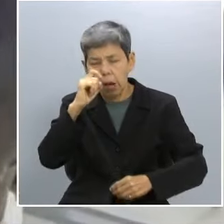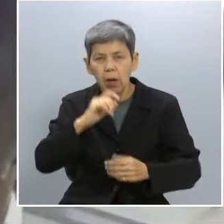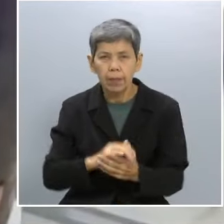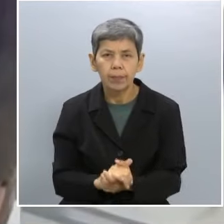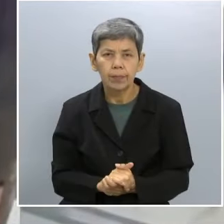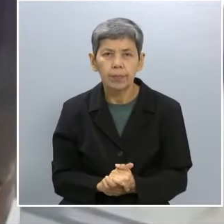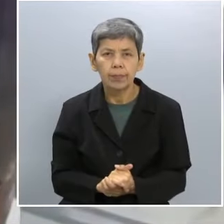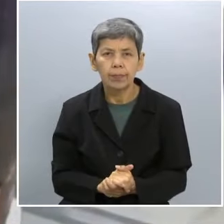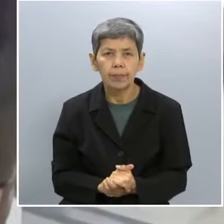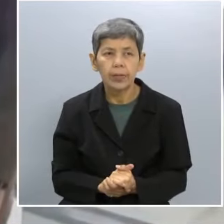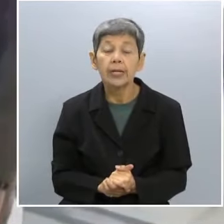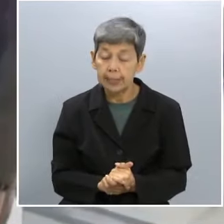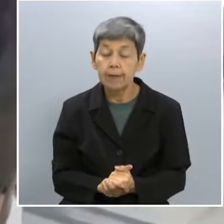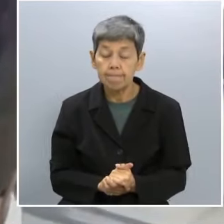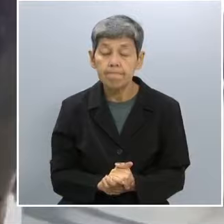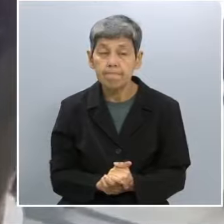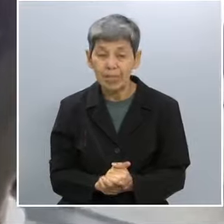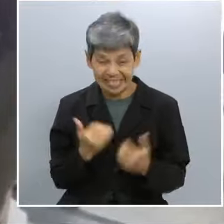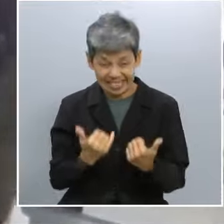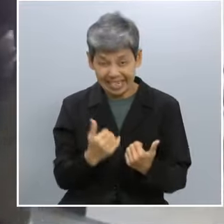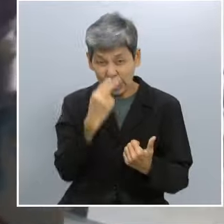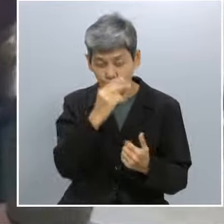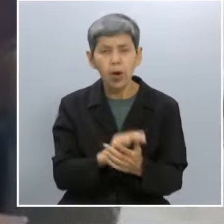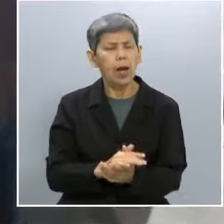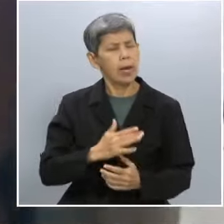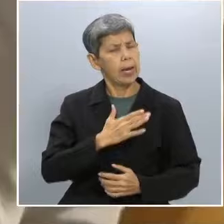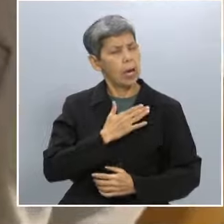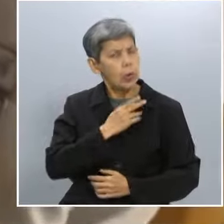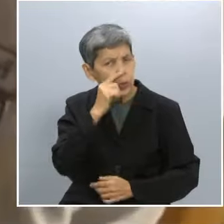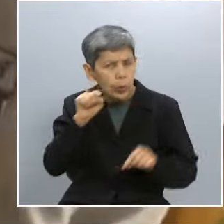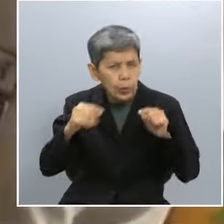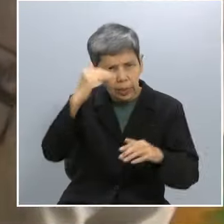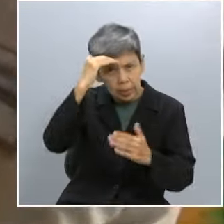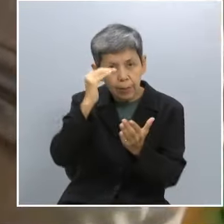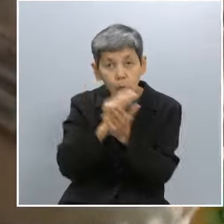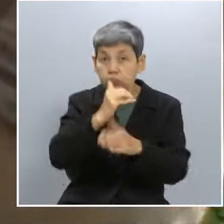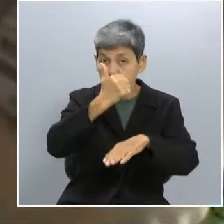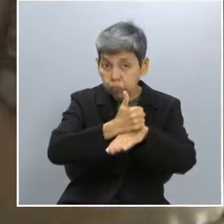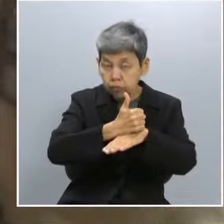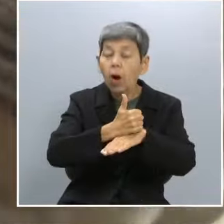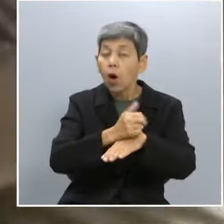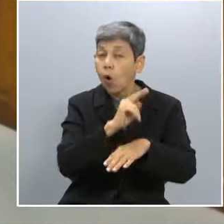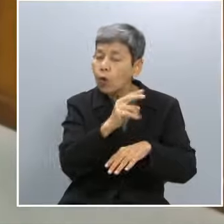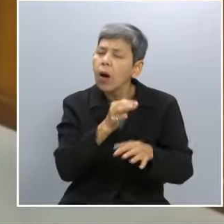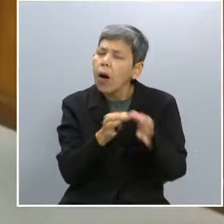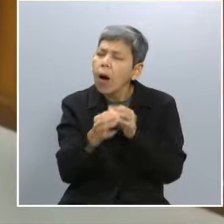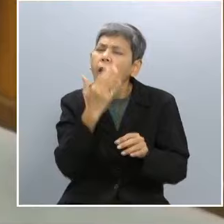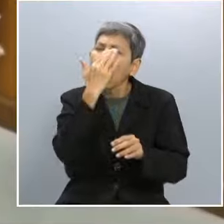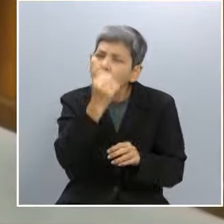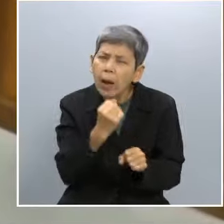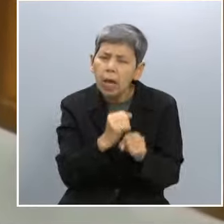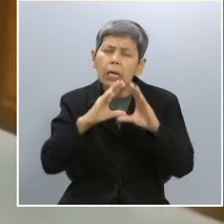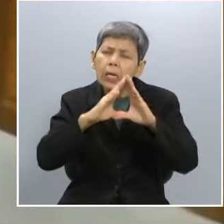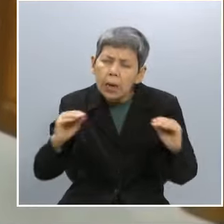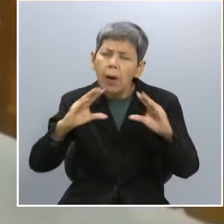ได้แน่นอนว่าพอเป็นแบบนี้เราก็ต้องฟังผู้กำกับสพเมืองนนทบุรีชี้แจงนะคะว่าทำไมคดี